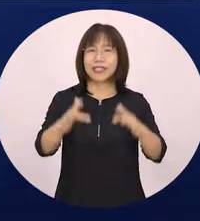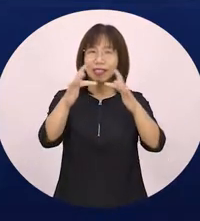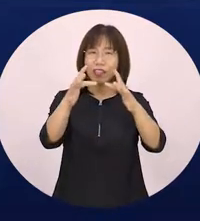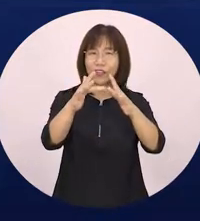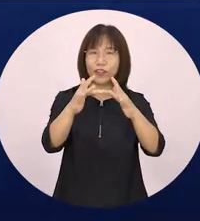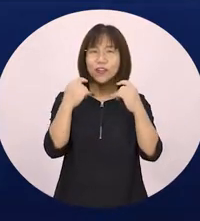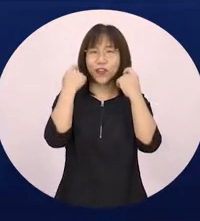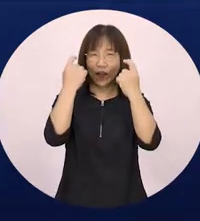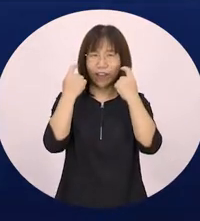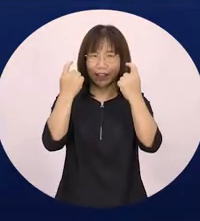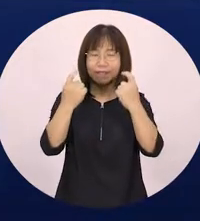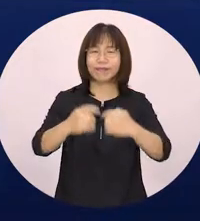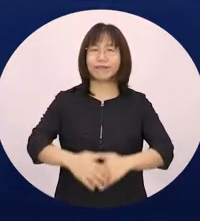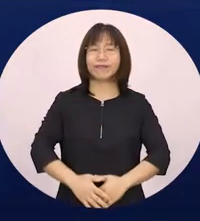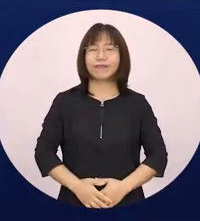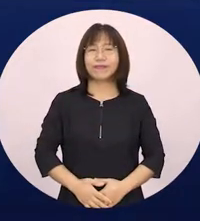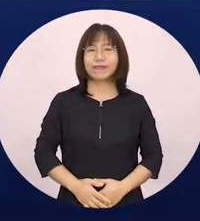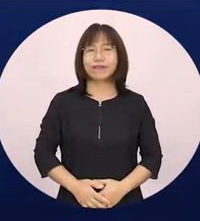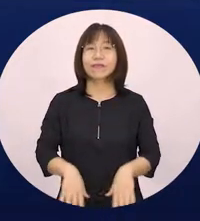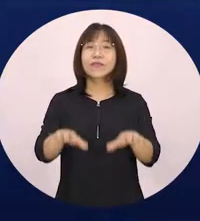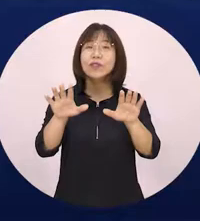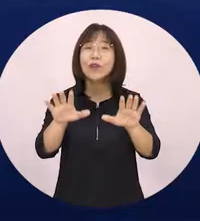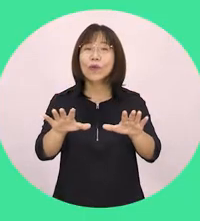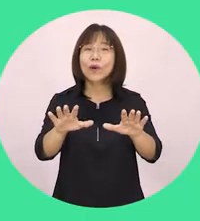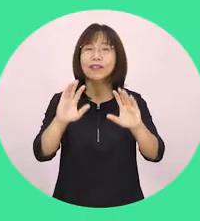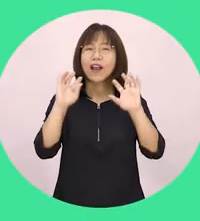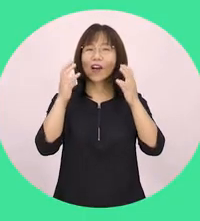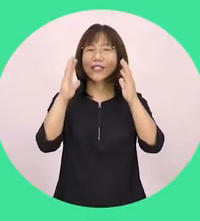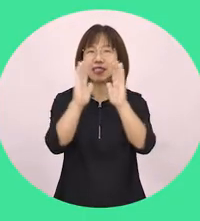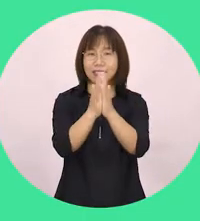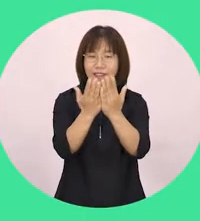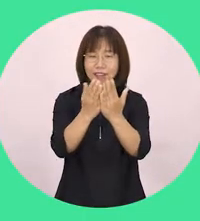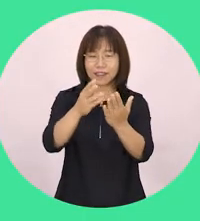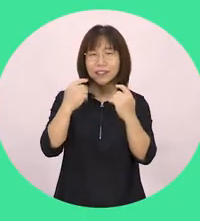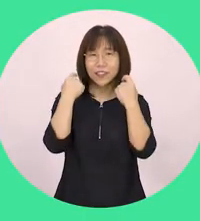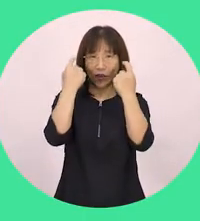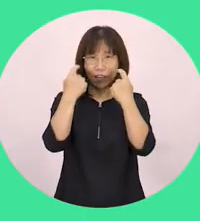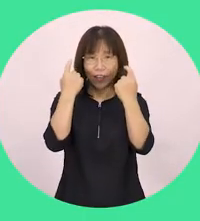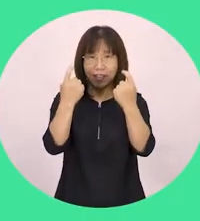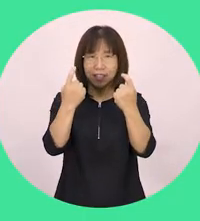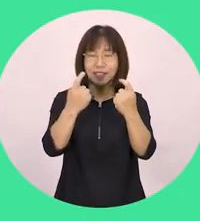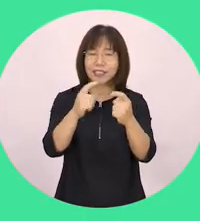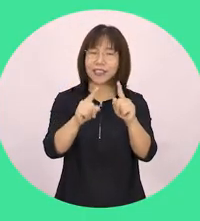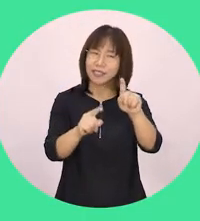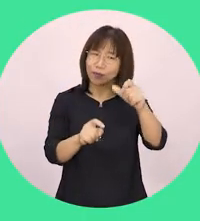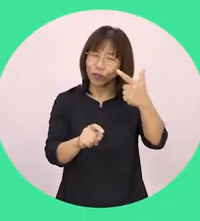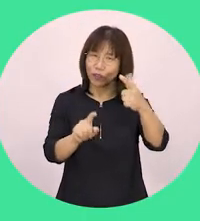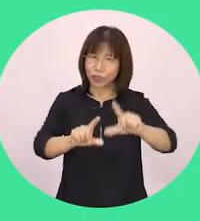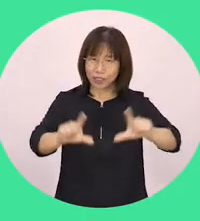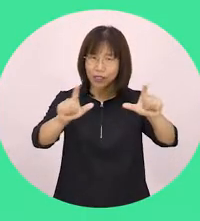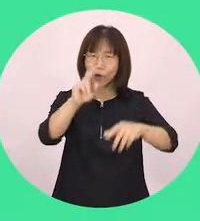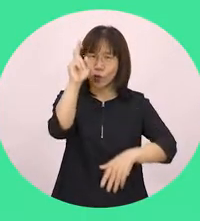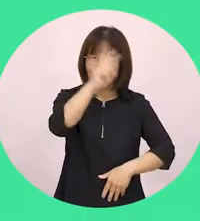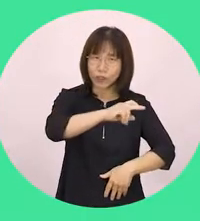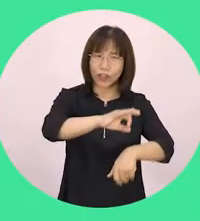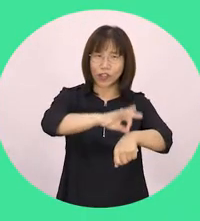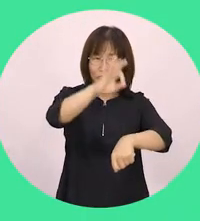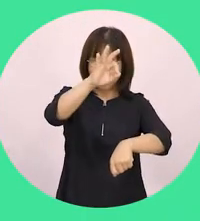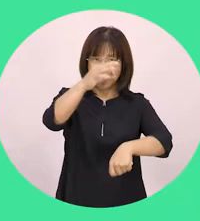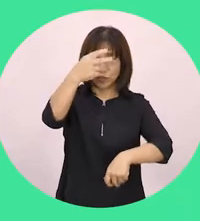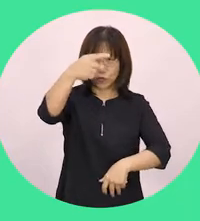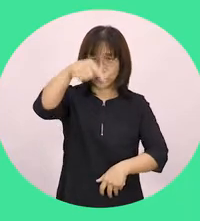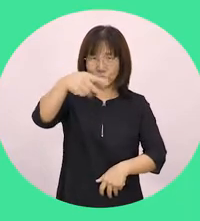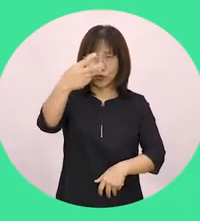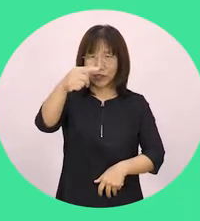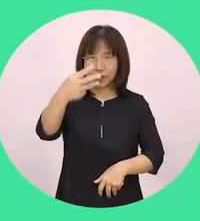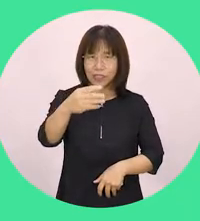떠나는 동화여행을 개최합니다. 이번 동화여행에서는 먼저 16일 오전 10시 매직